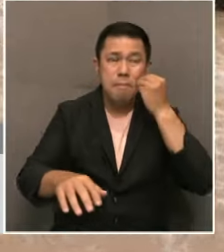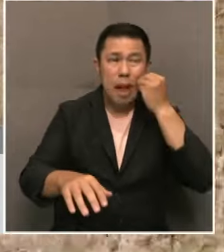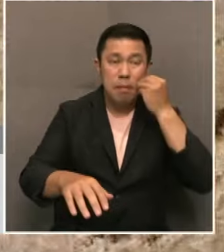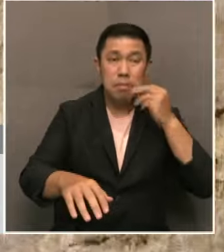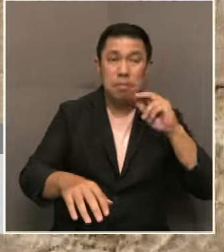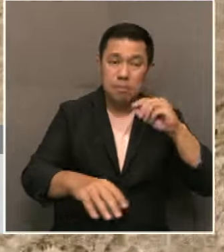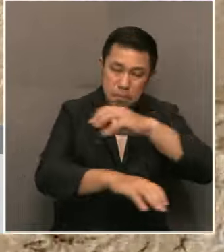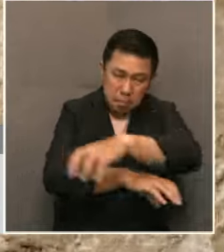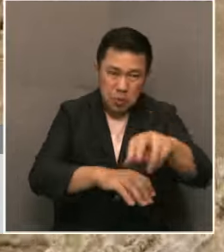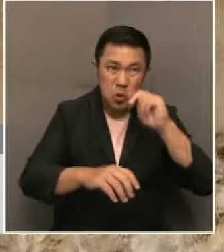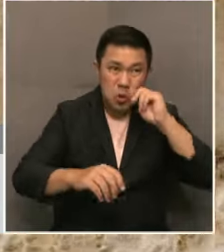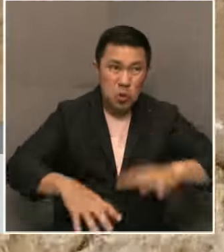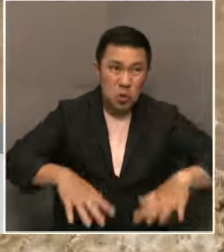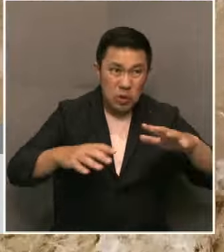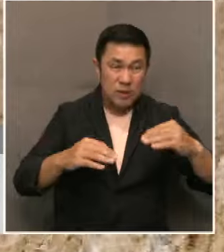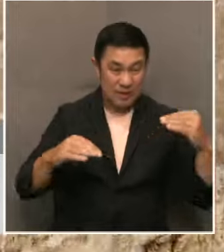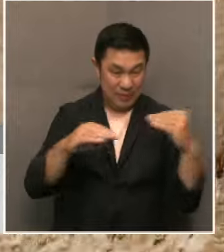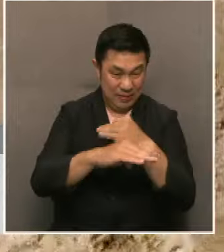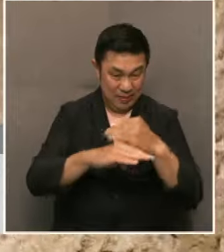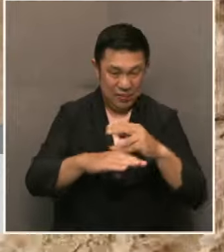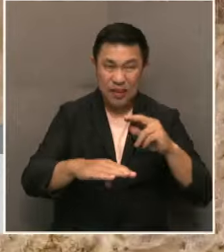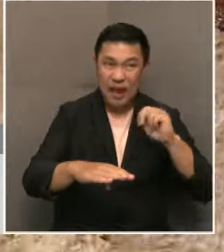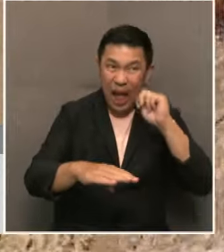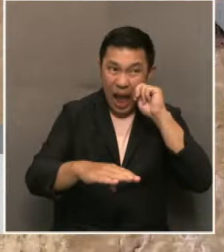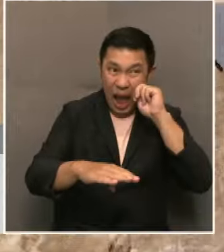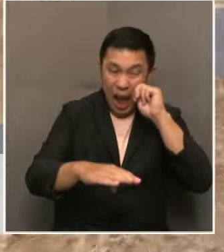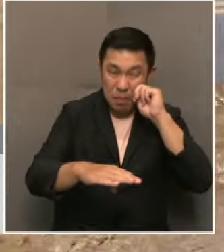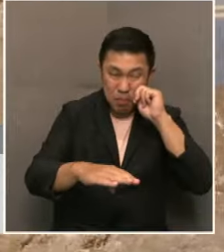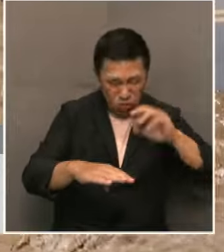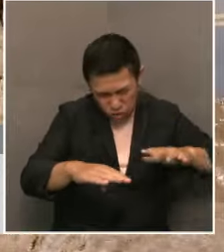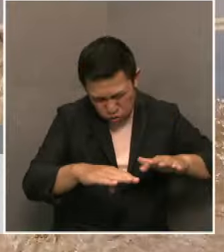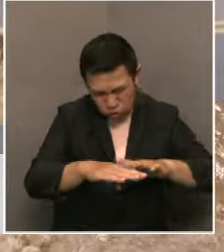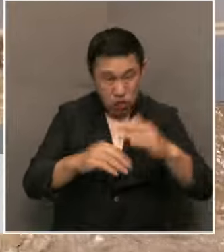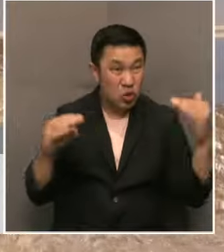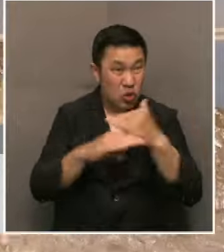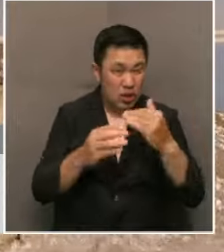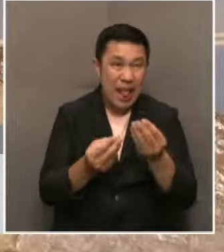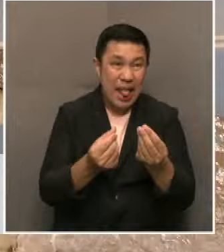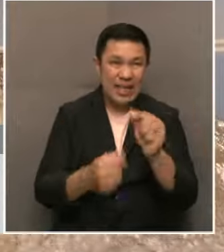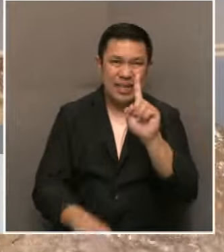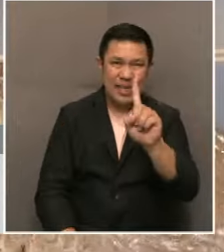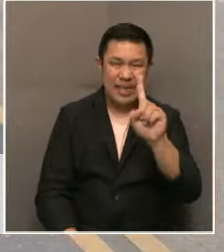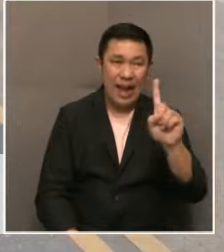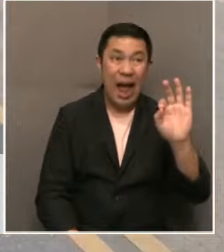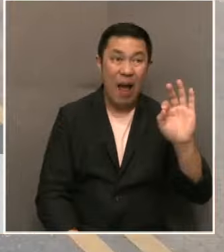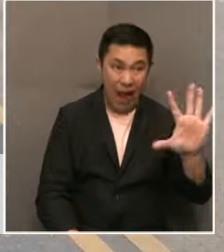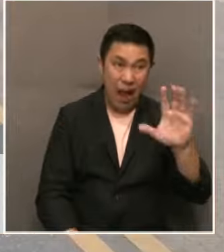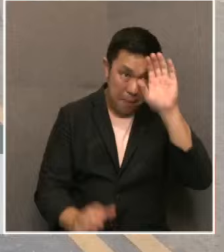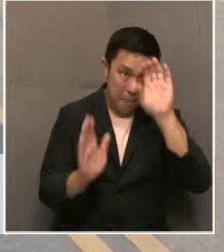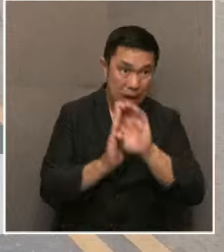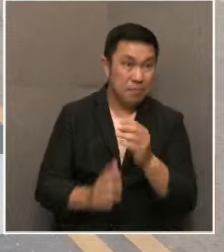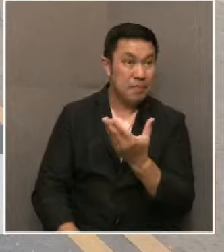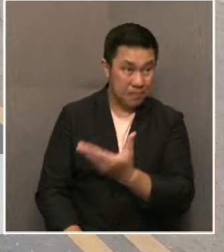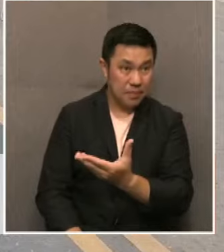ค่ะมวลน้ำกัดเซาะเส้นทางหลวงหมายเลข1195วังทองถึงวังใหญ่อย่างที่คุณผู้ชมเห็นน